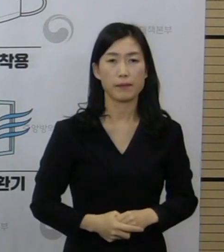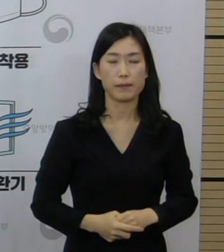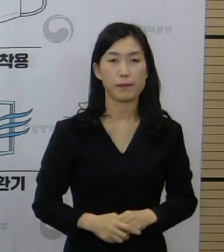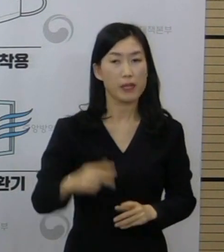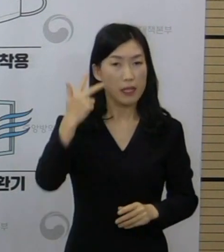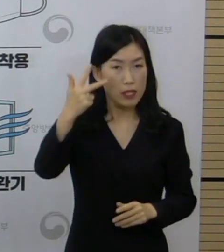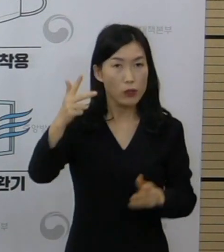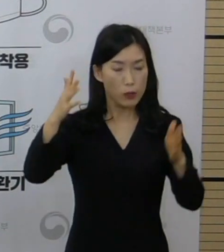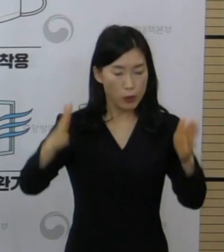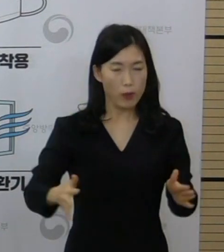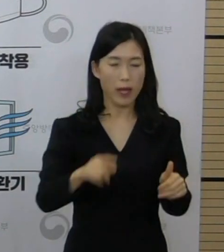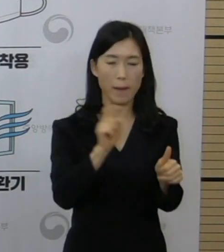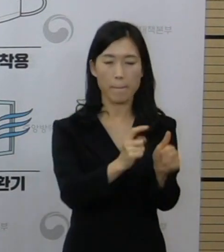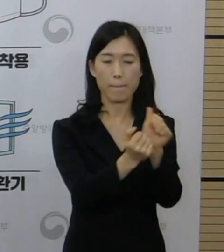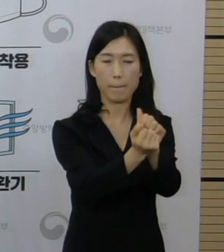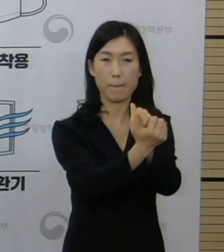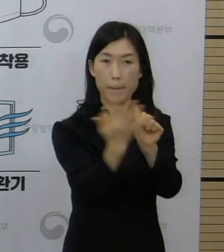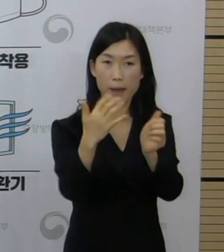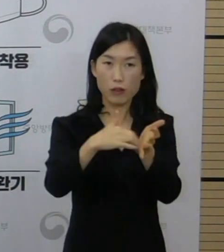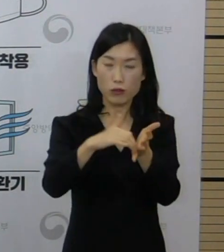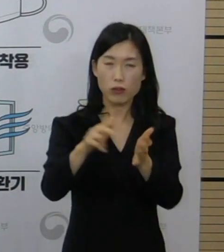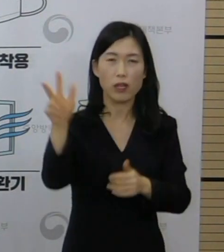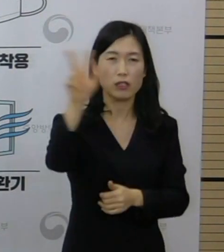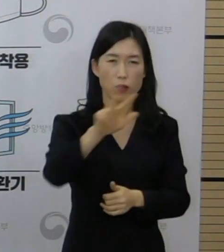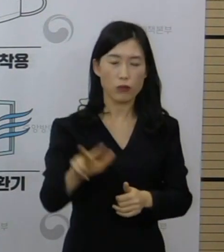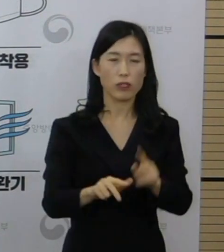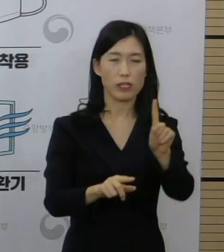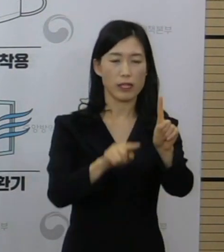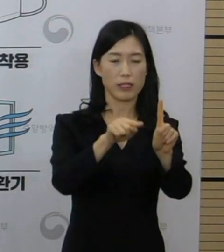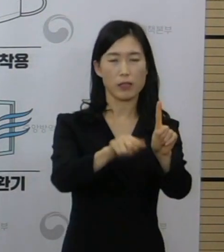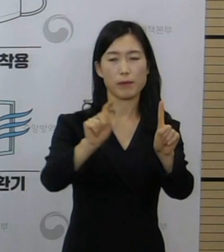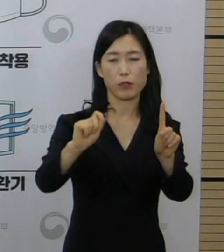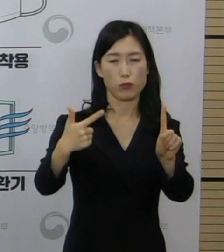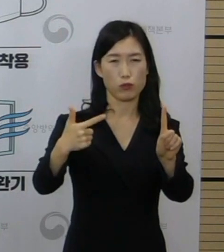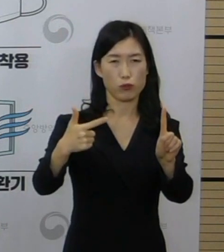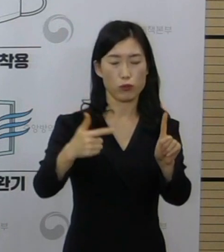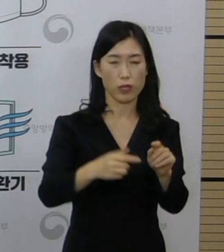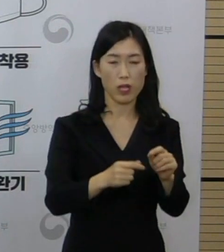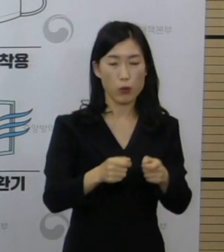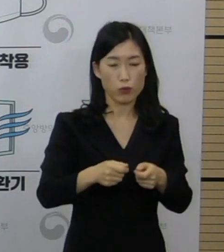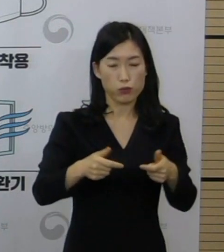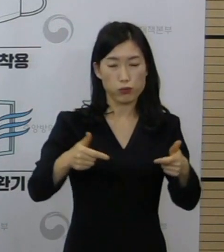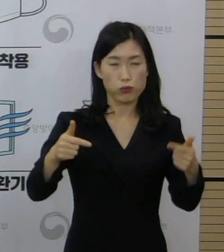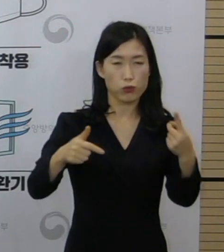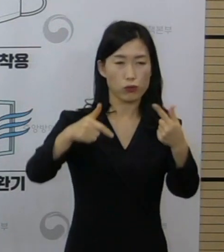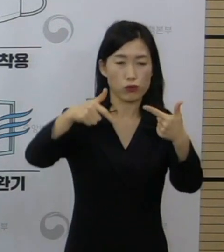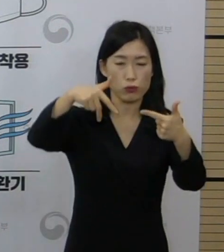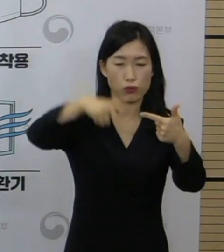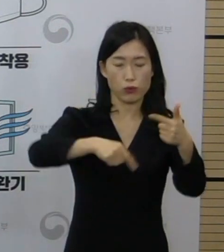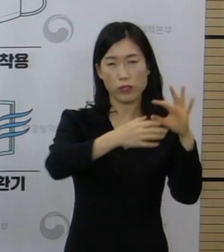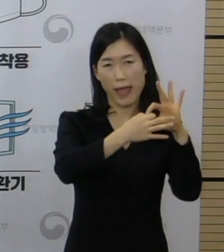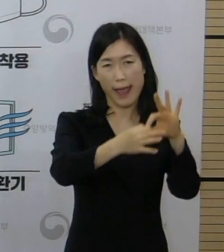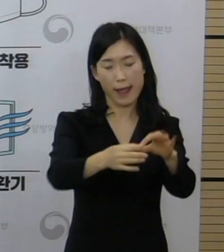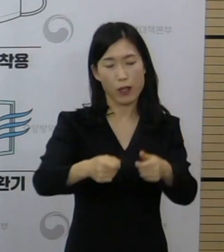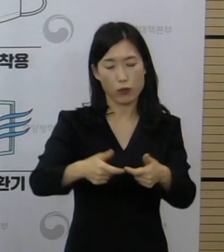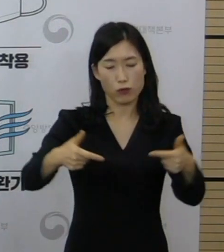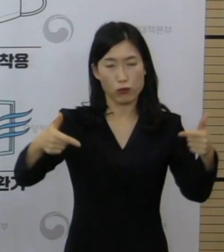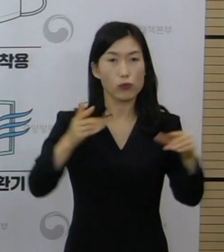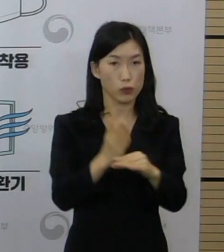주간 감염 재생산 지수는 전국 1.16으로 6주 연속으로 확산세가 지속되고